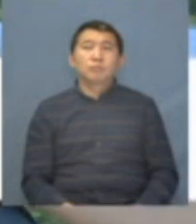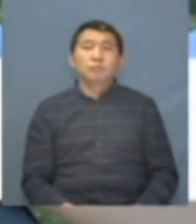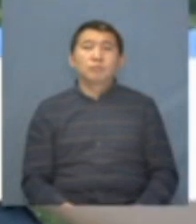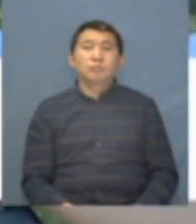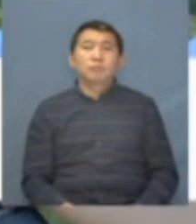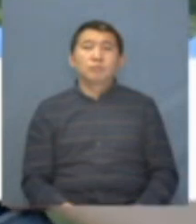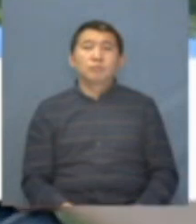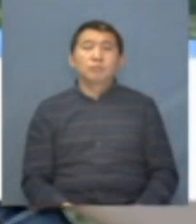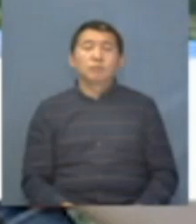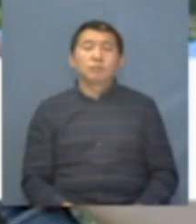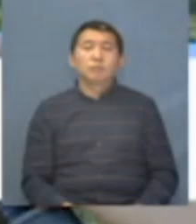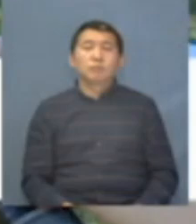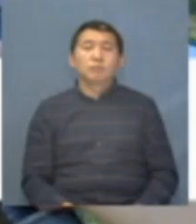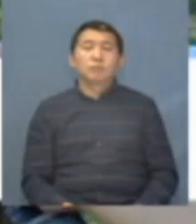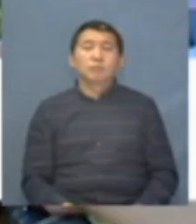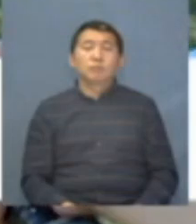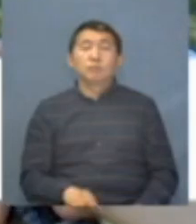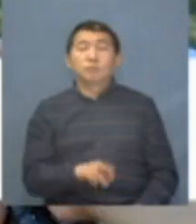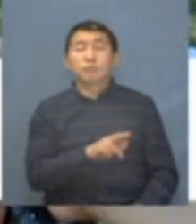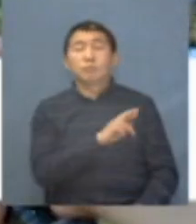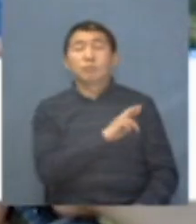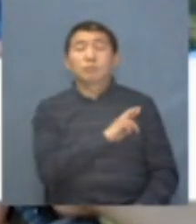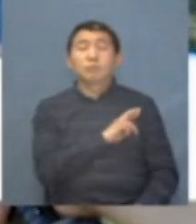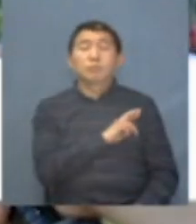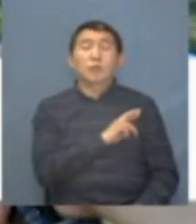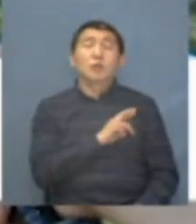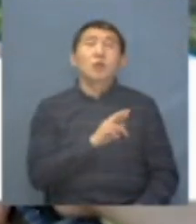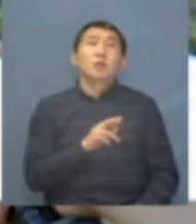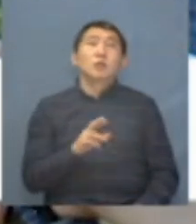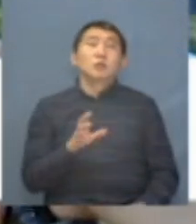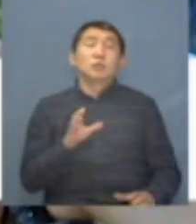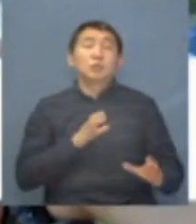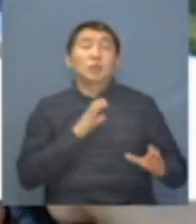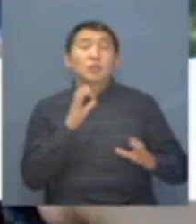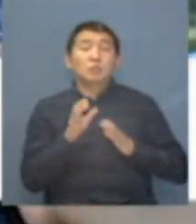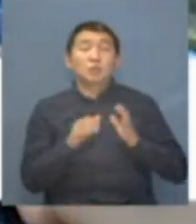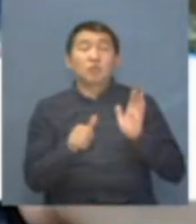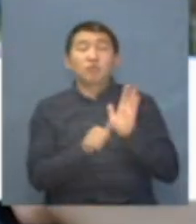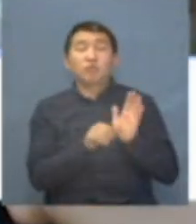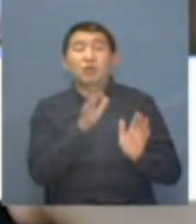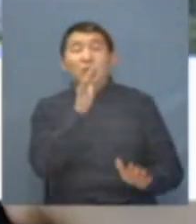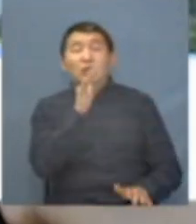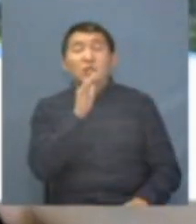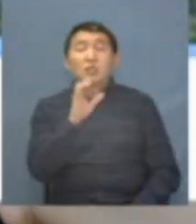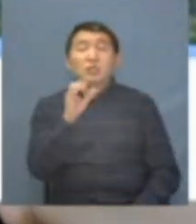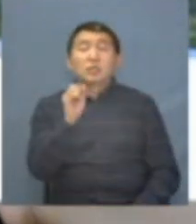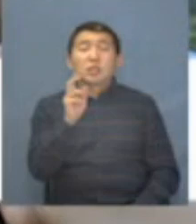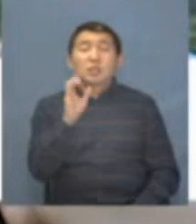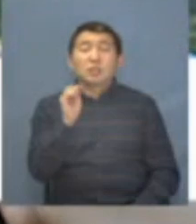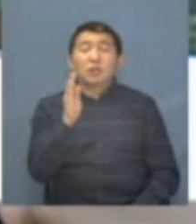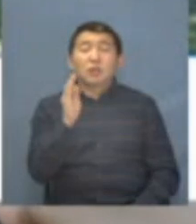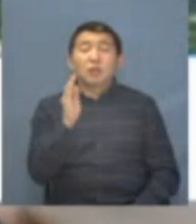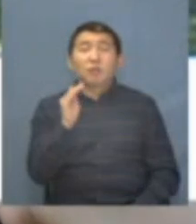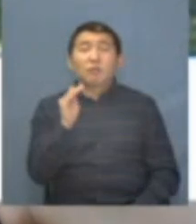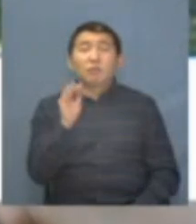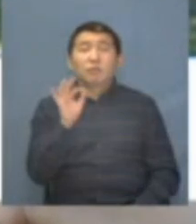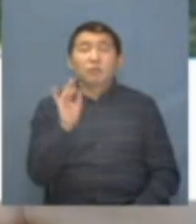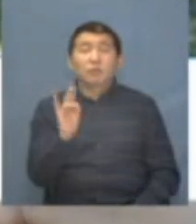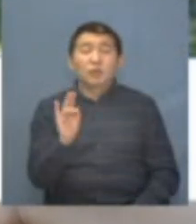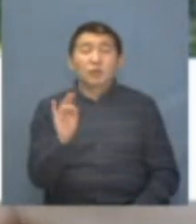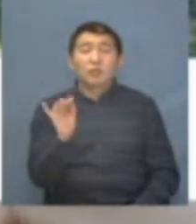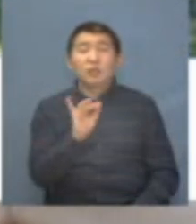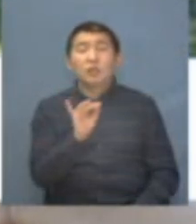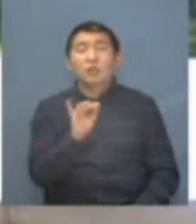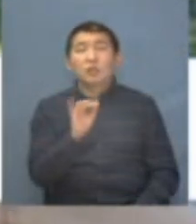Я занимаюсь 6 лет на саксофоне и 4 года на баяне. Я приехал с Алтая,